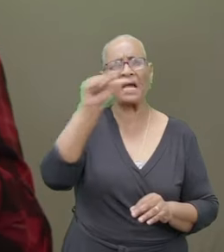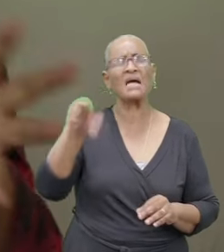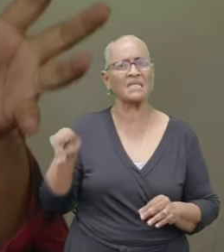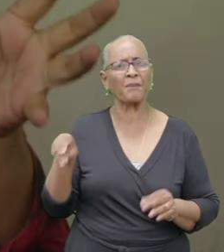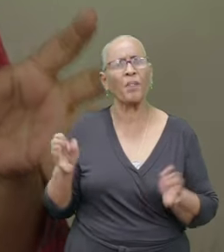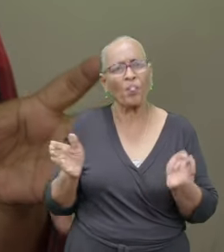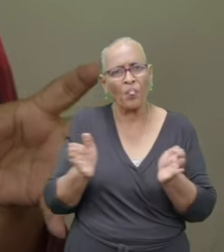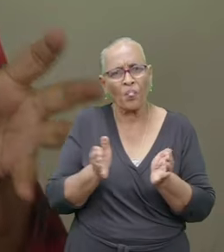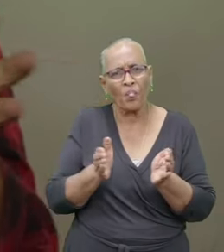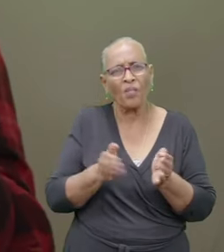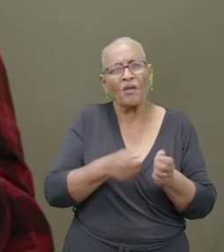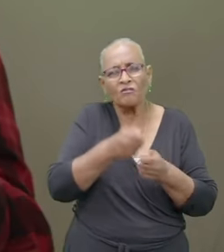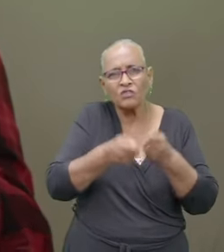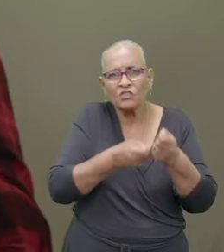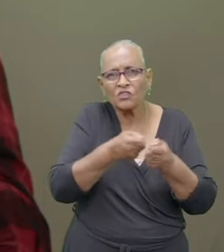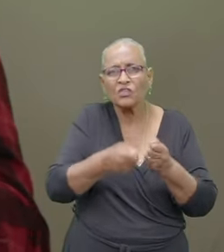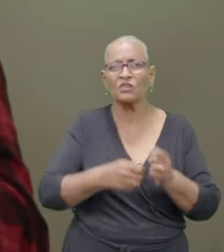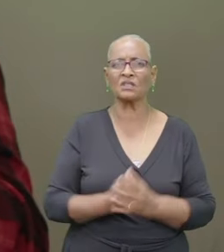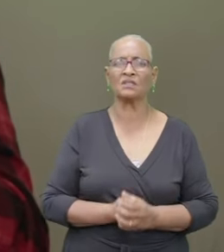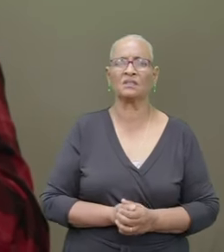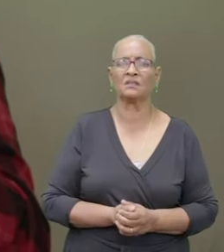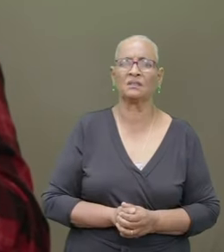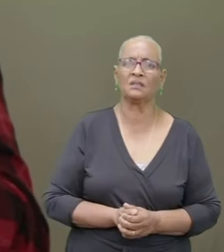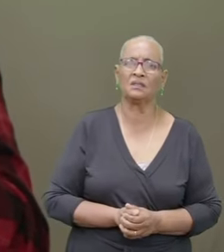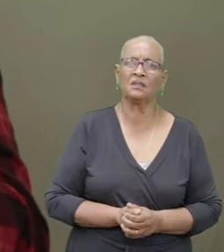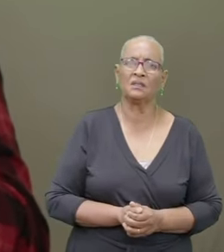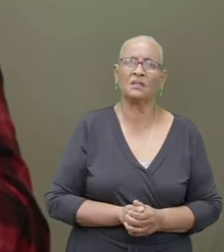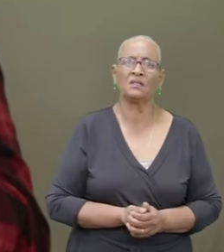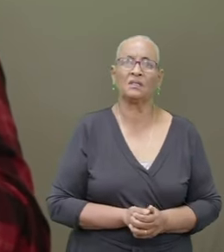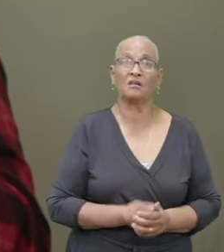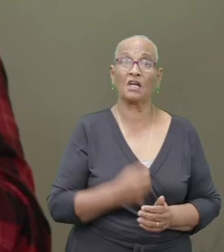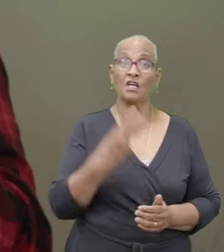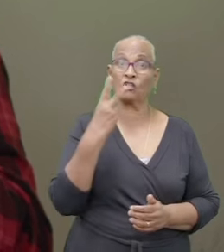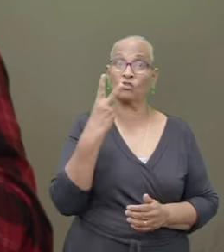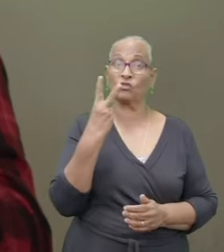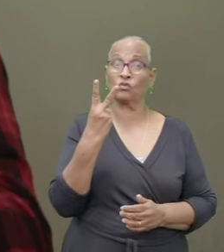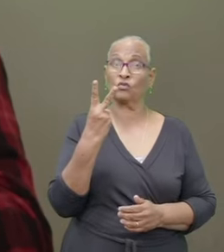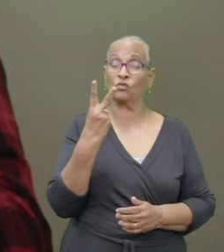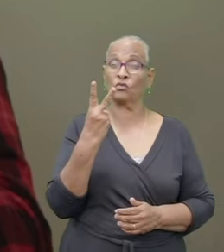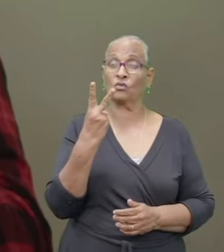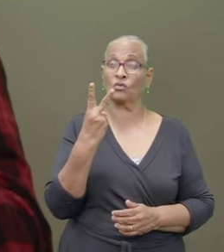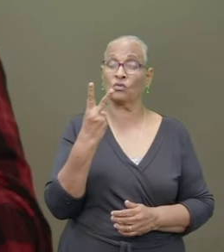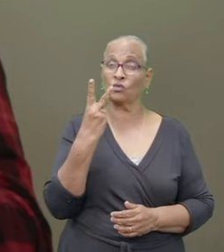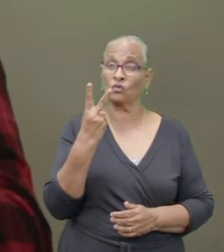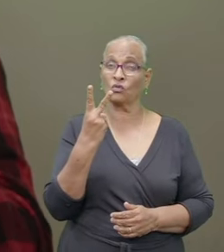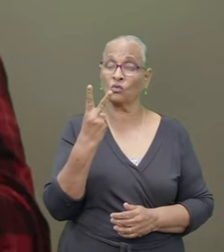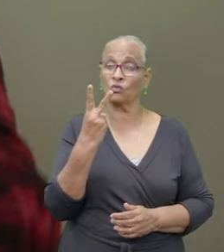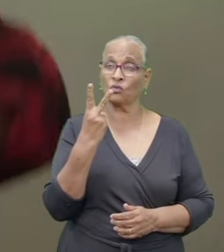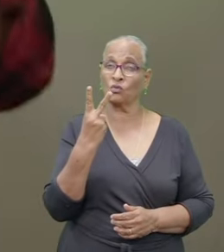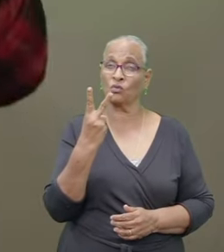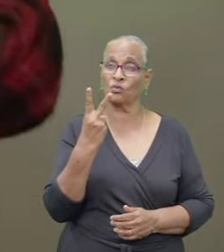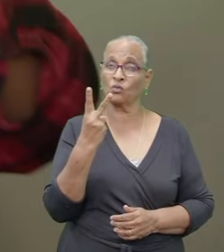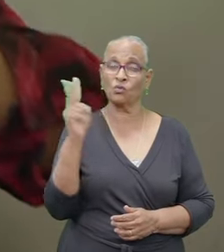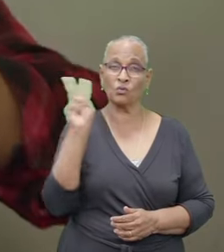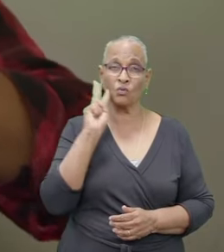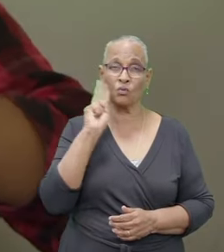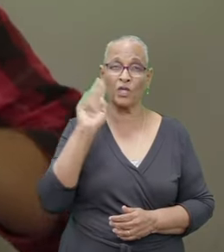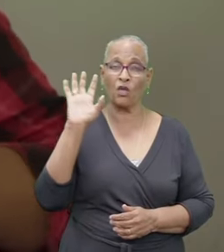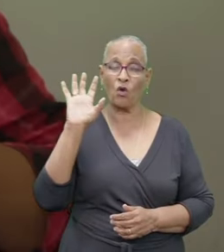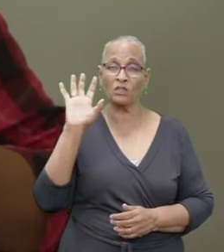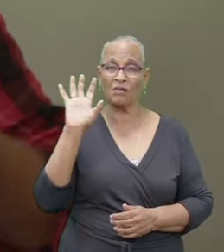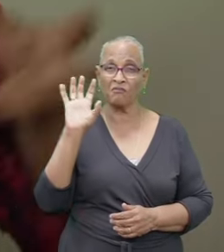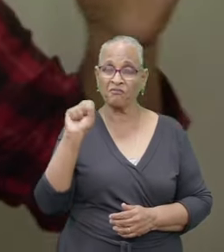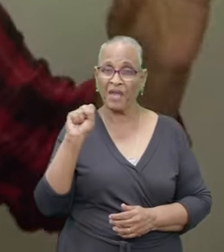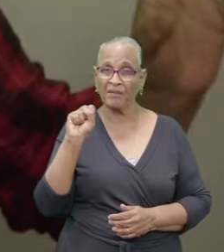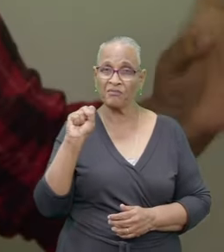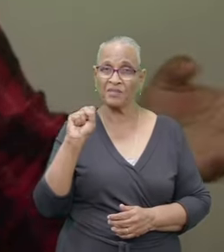het brengen van $250 naar $1,000... is er wettelijke basis geweest ervan? Hoe heeft de breakdown